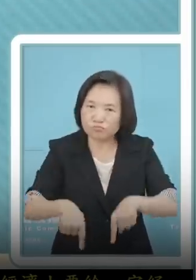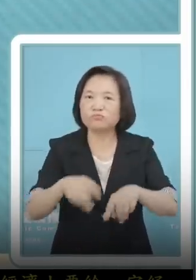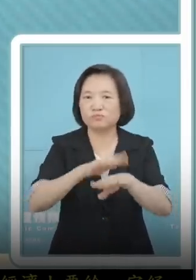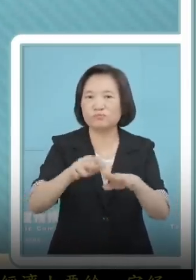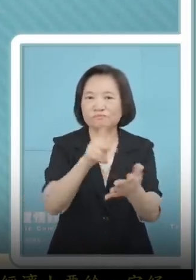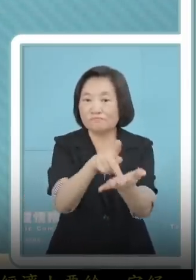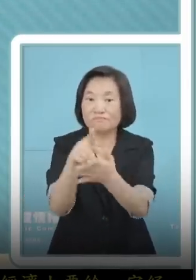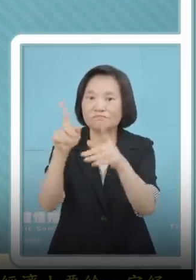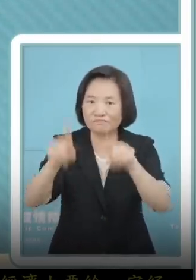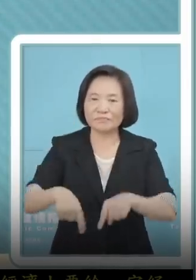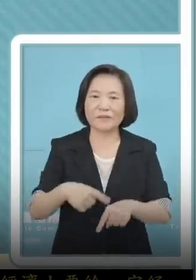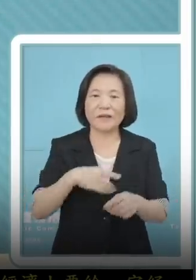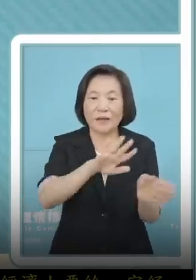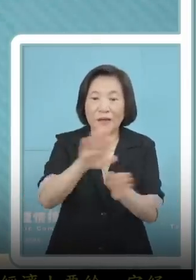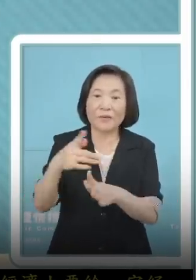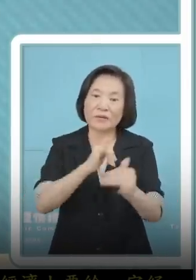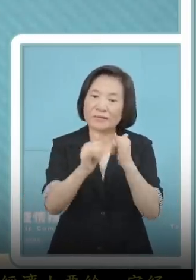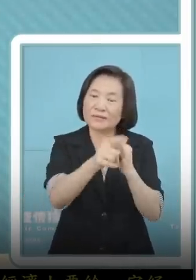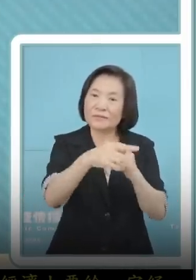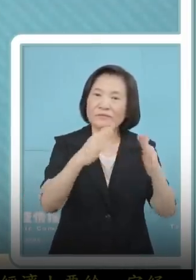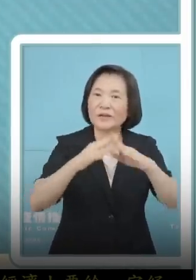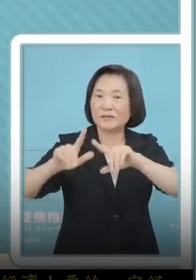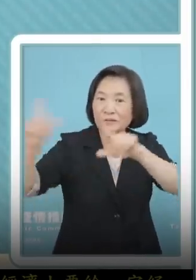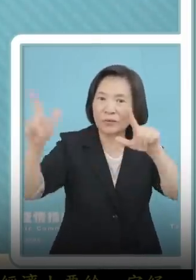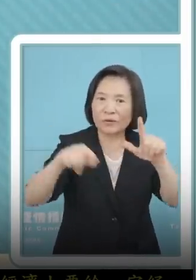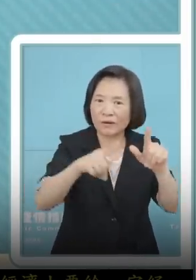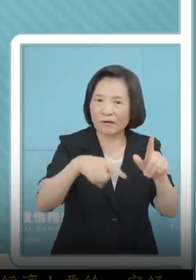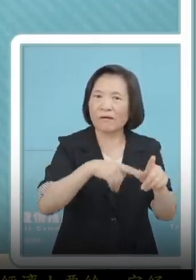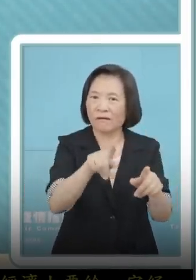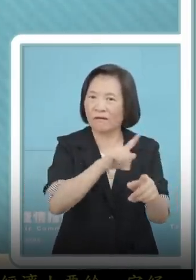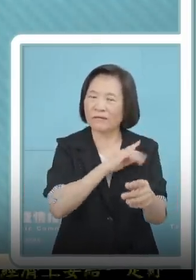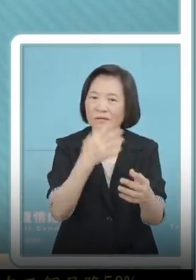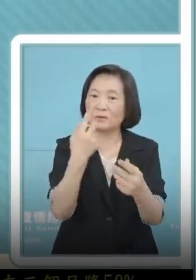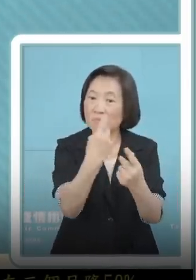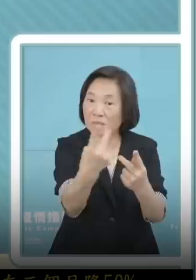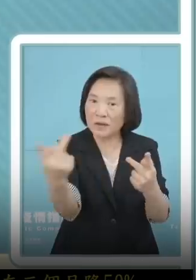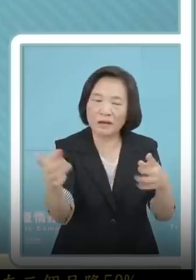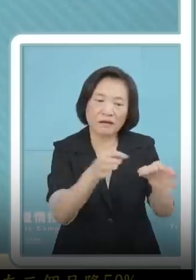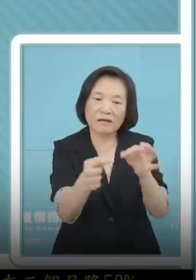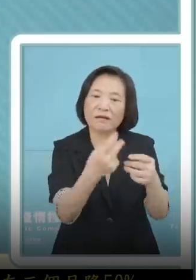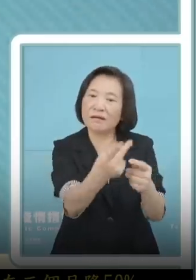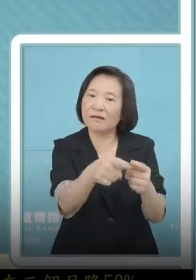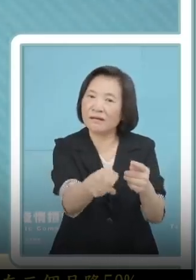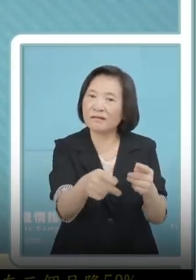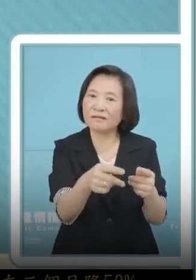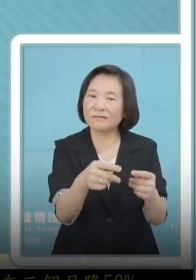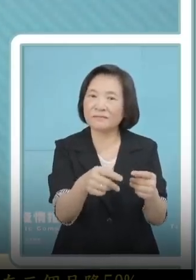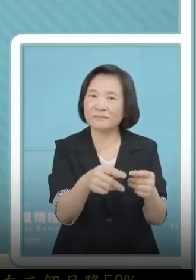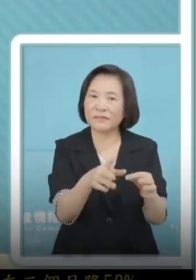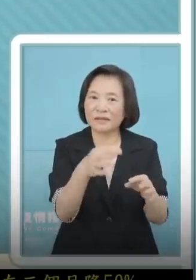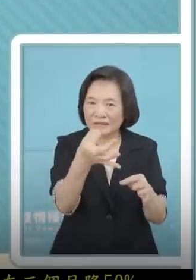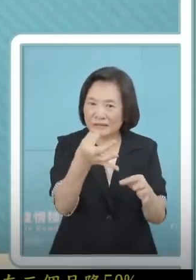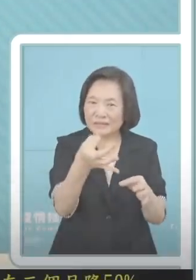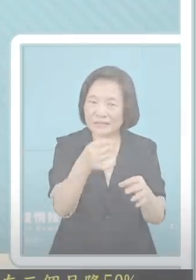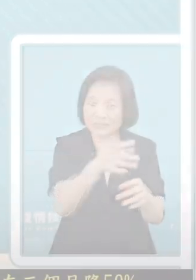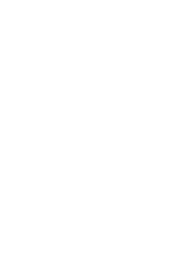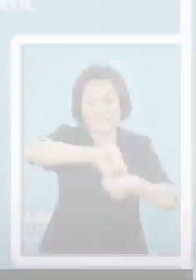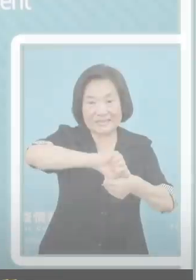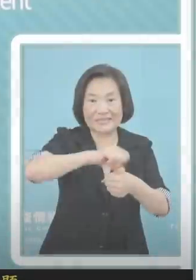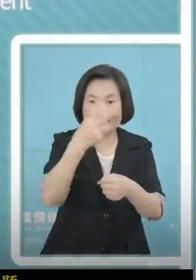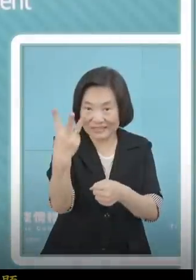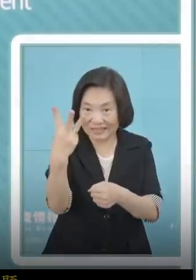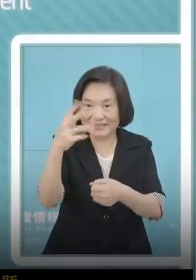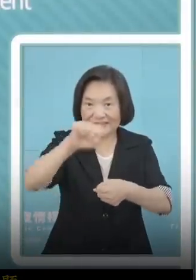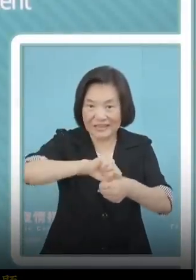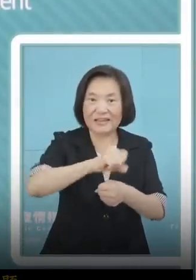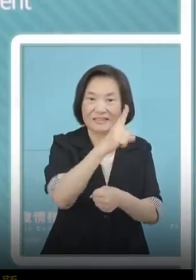这一些房东你知道哈，哦，也要考虑一下你的房客，你知道哈，那个租金缴得出缴不出。 昨